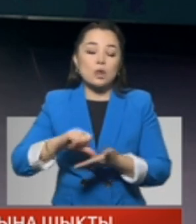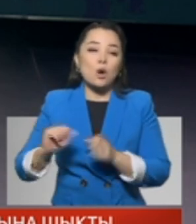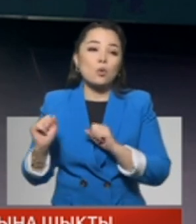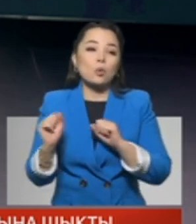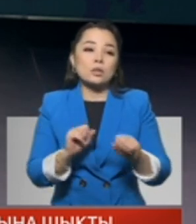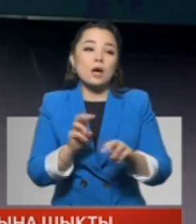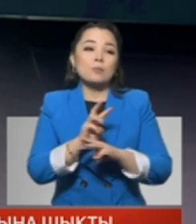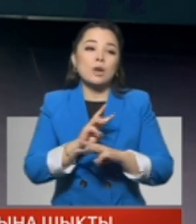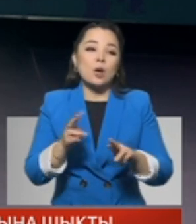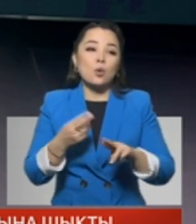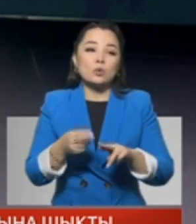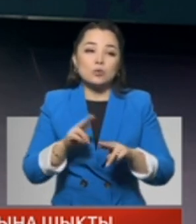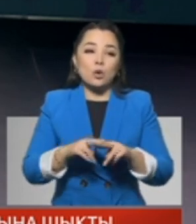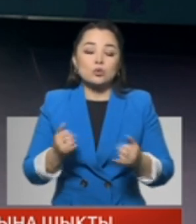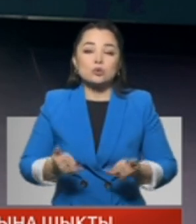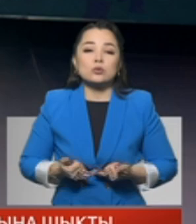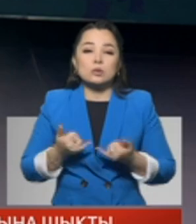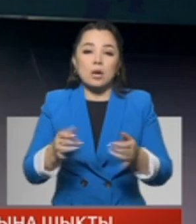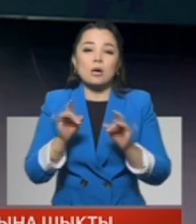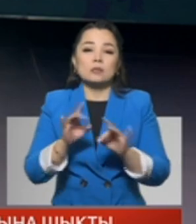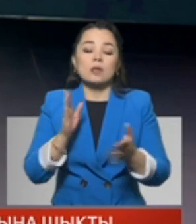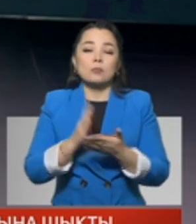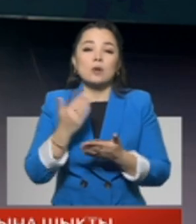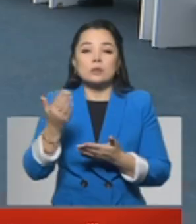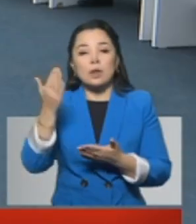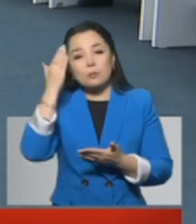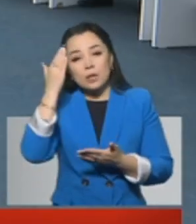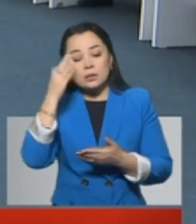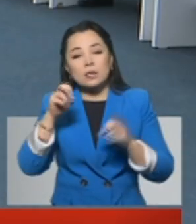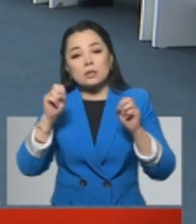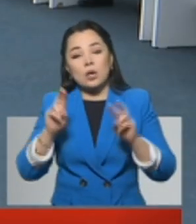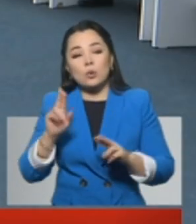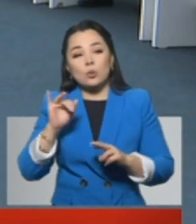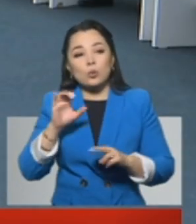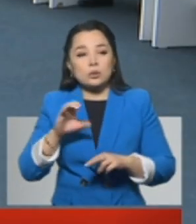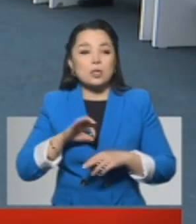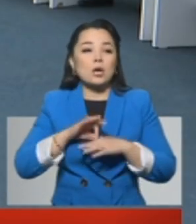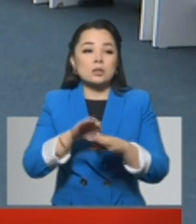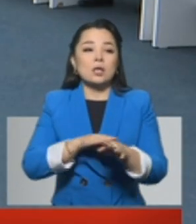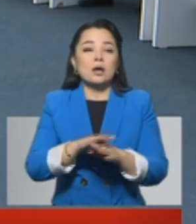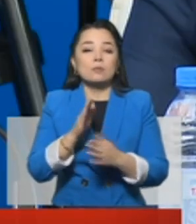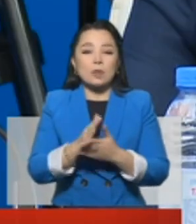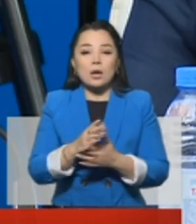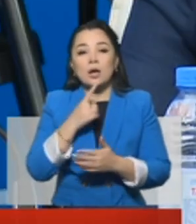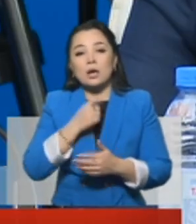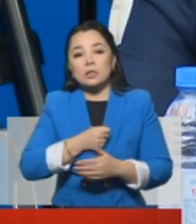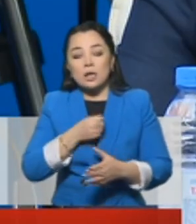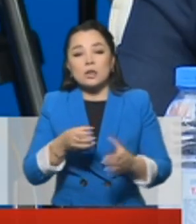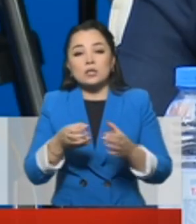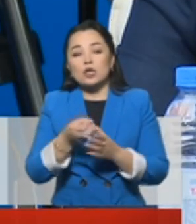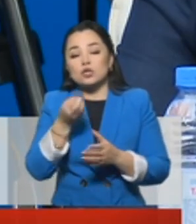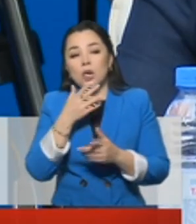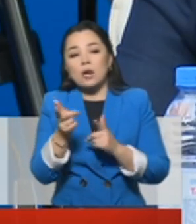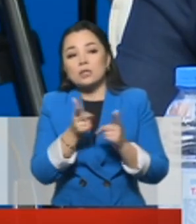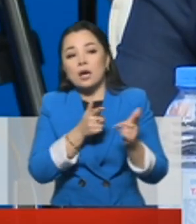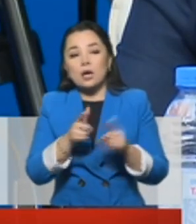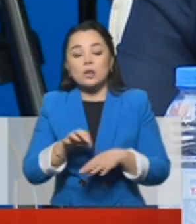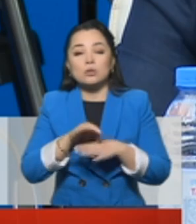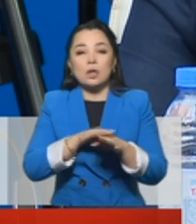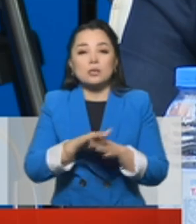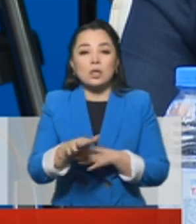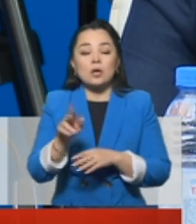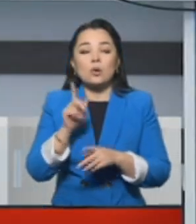қорғаныс министріне осындай ұсыныс айтты. Олардың пікірінше арнайы курстан өткендер әскерге жақсы дайындықпен барады.